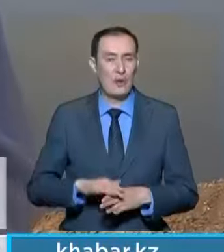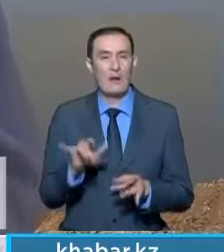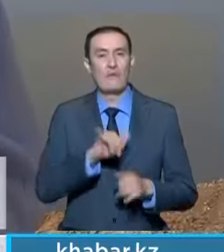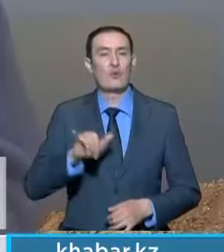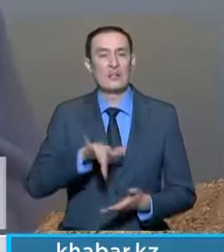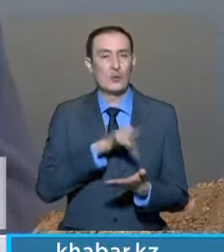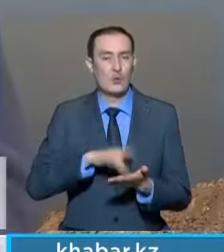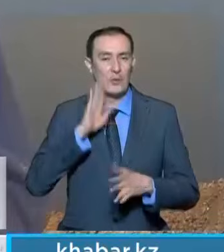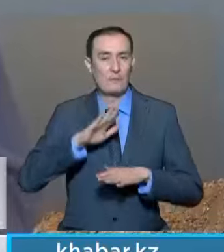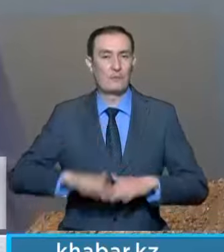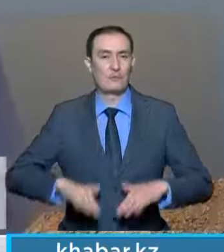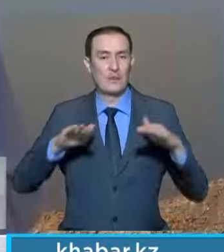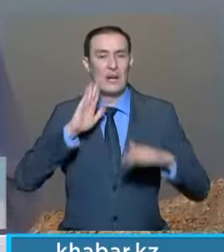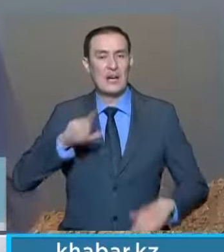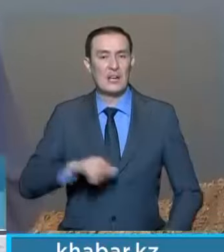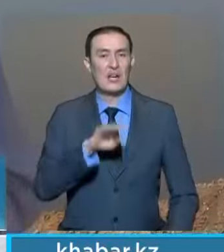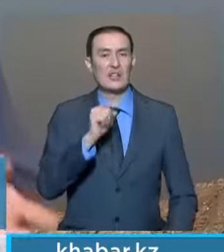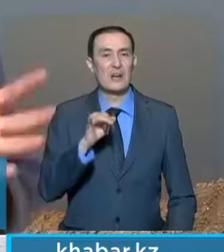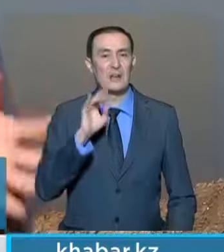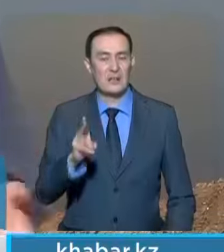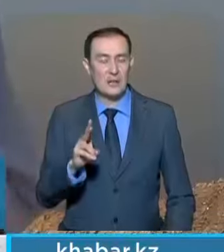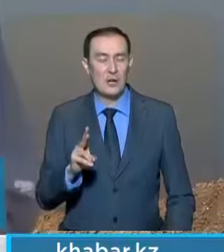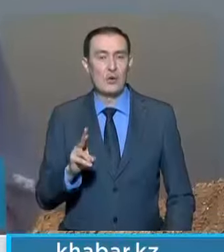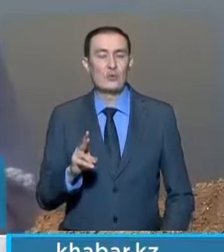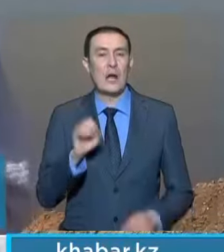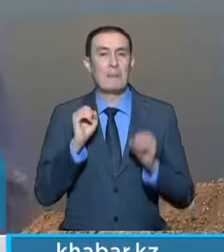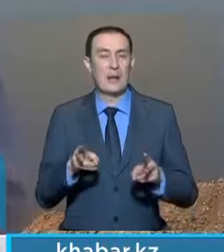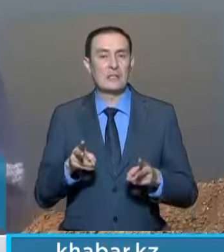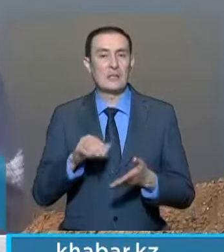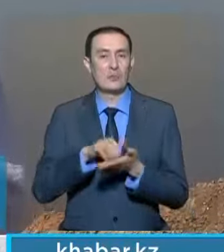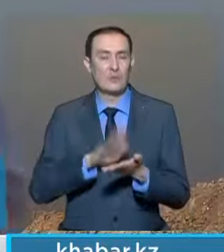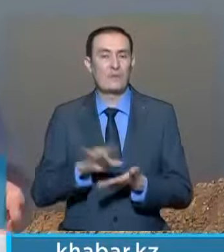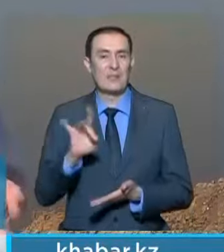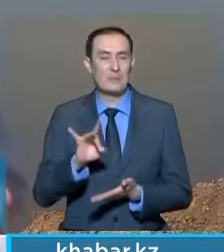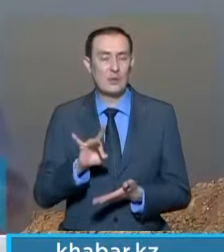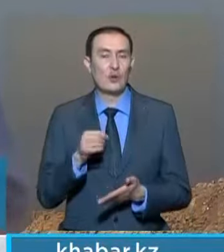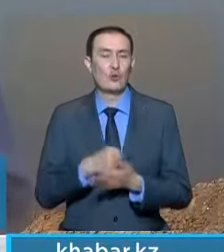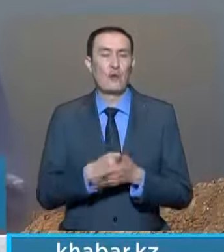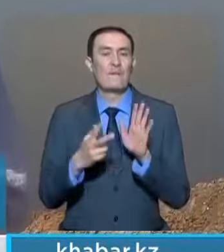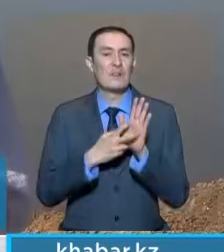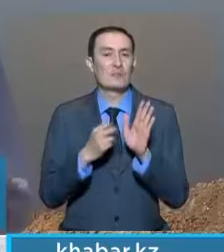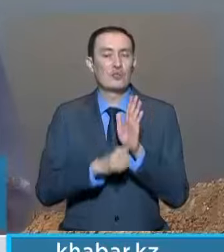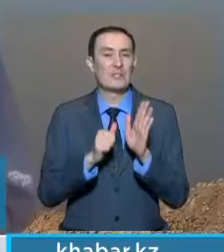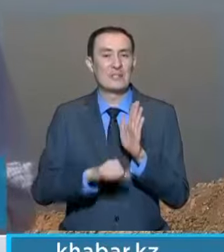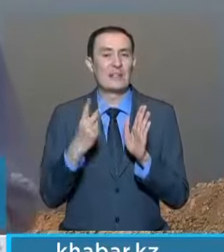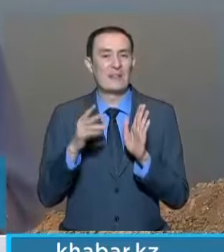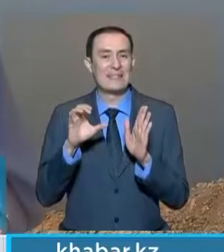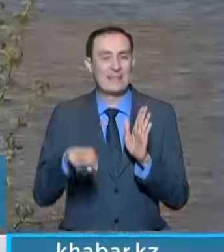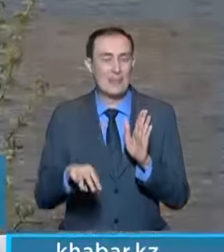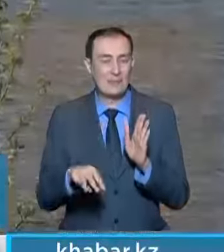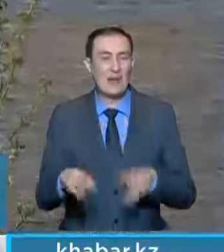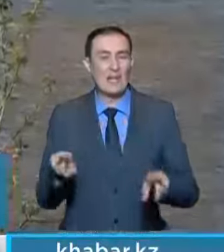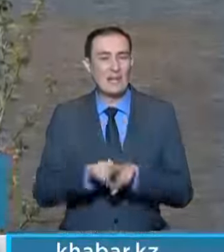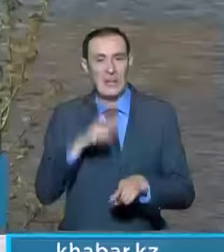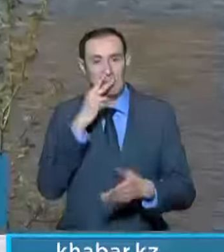Уральский уровень воды в реке Жайык преодолел опасную отметку и составил 862 сантиметра.